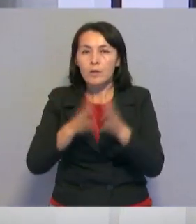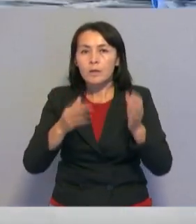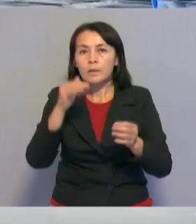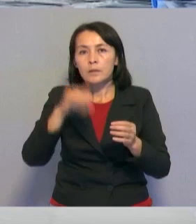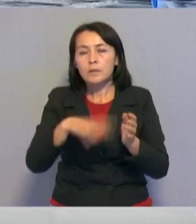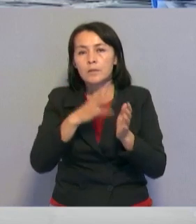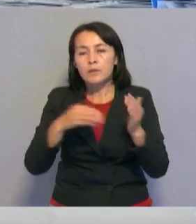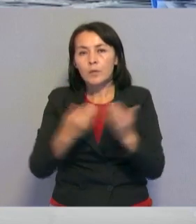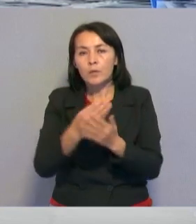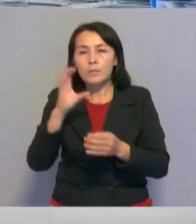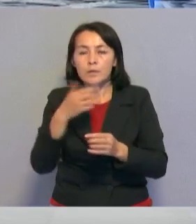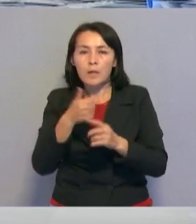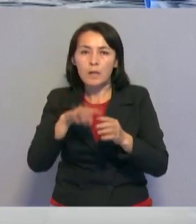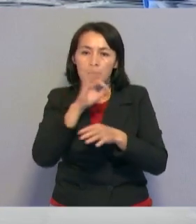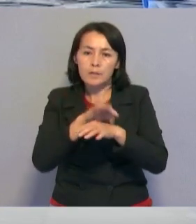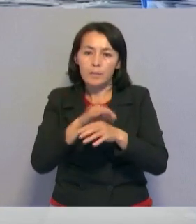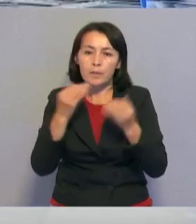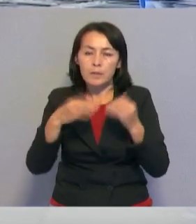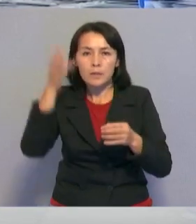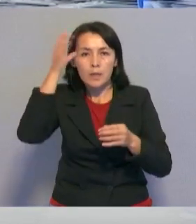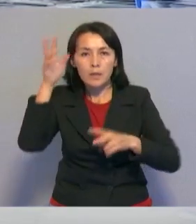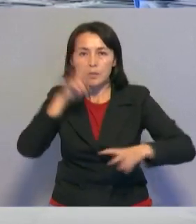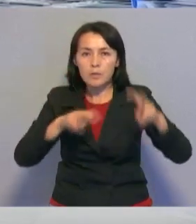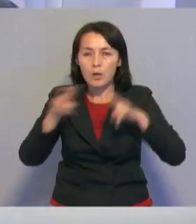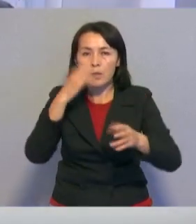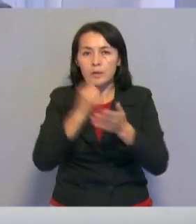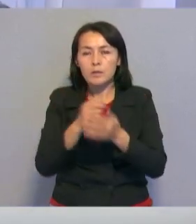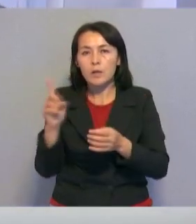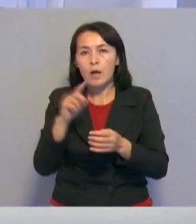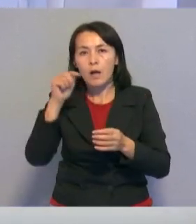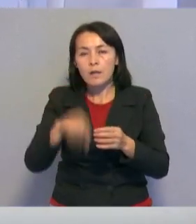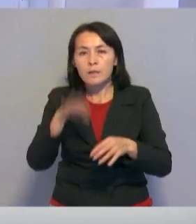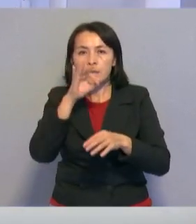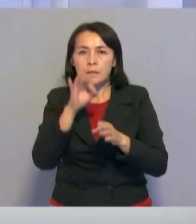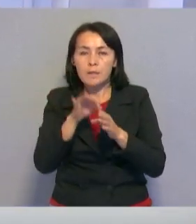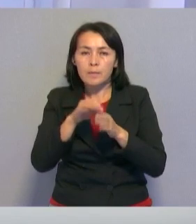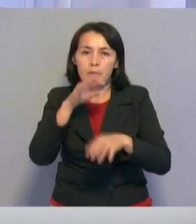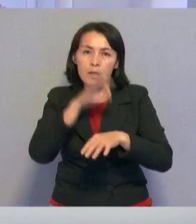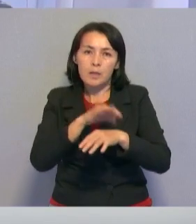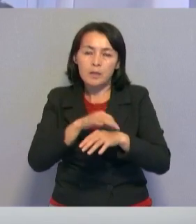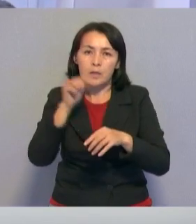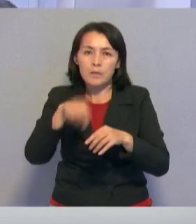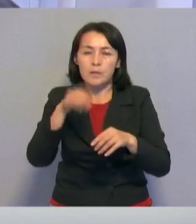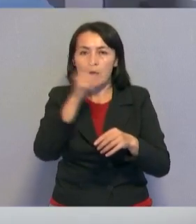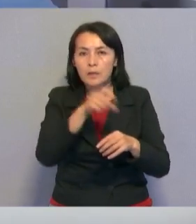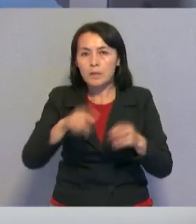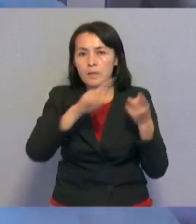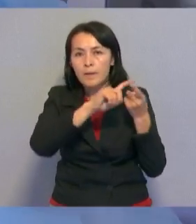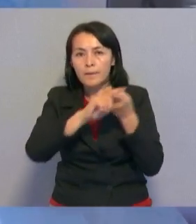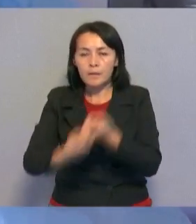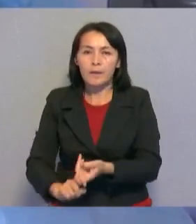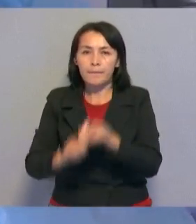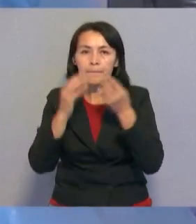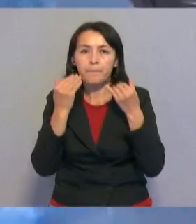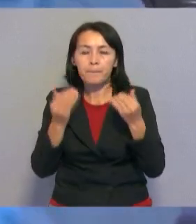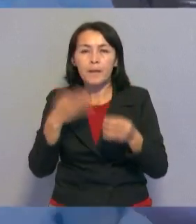19900 новых случаев этого заболевания научные исследования подтвердили что Основной причиной рака шейка матки является инфекция вируса папилломы